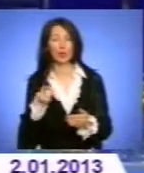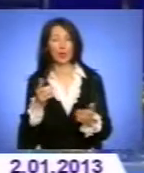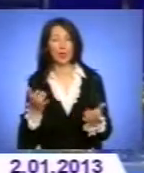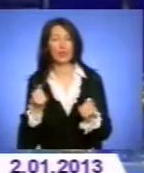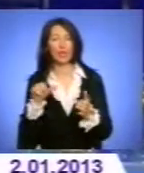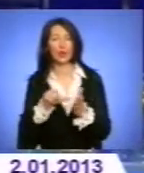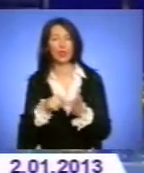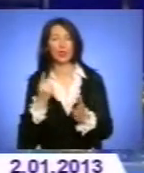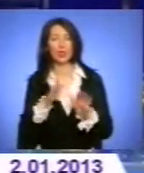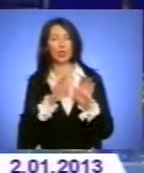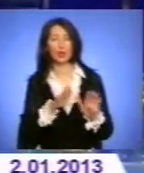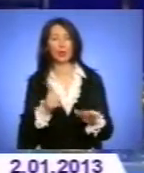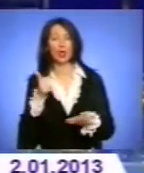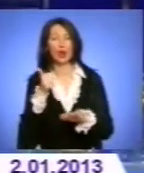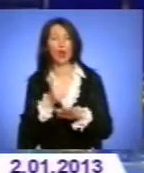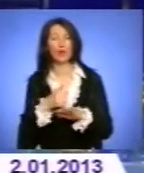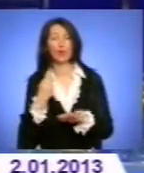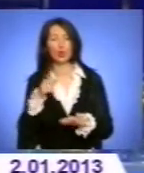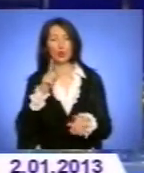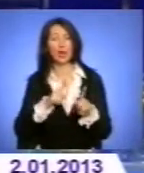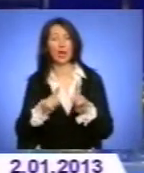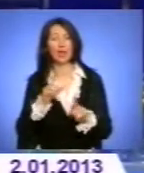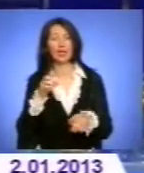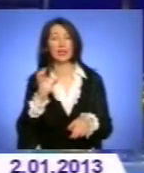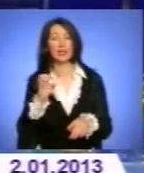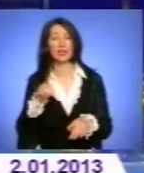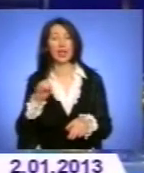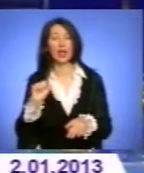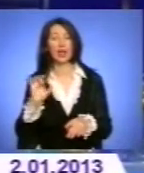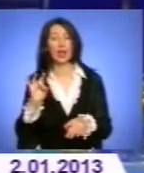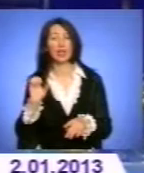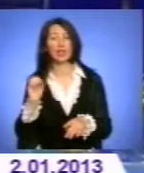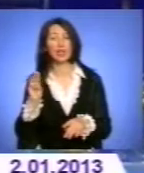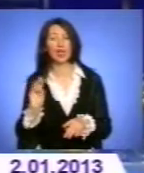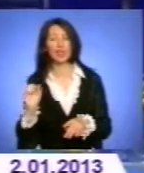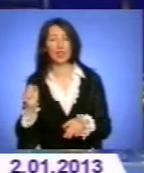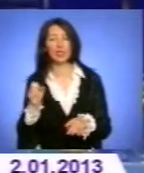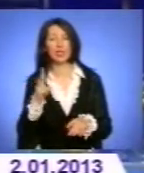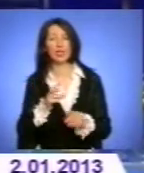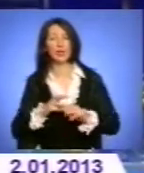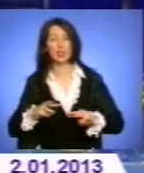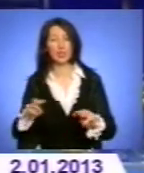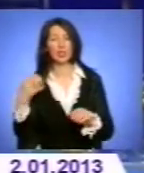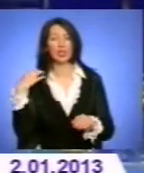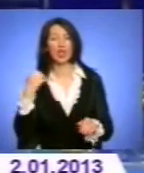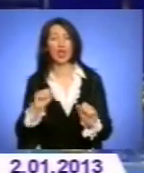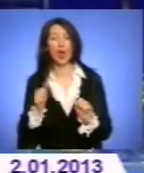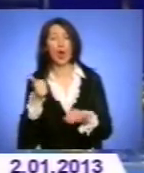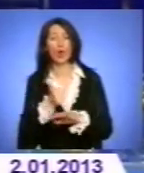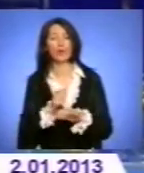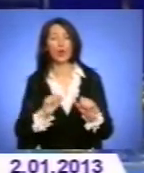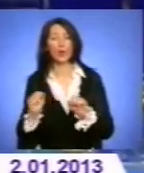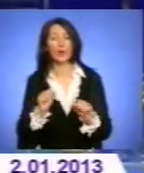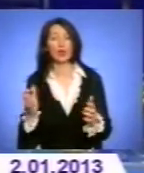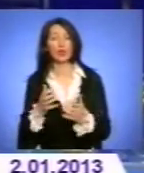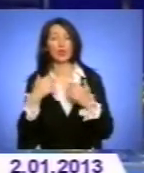перший заступник голови обласної ради Сергій Тарашевський, члени президії обласної ради, начальник головного управління охорони здоров'я